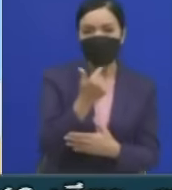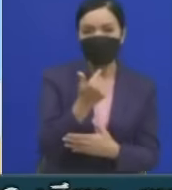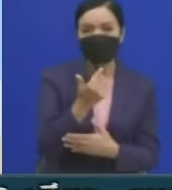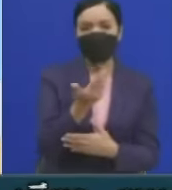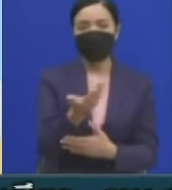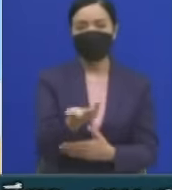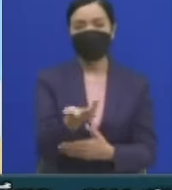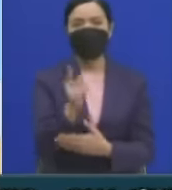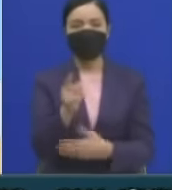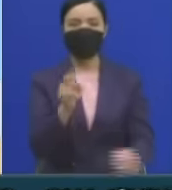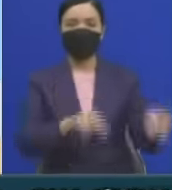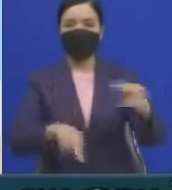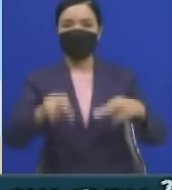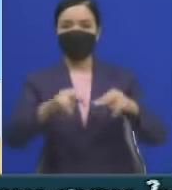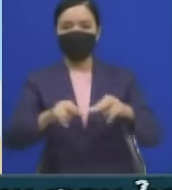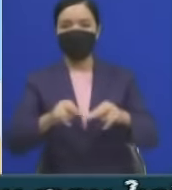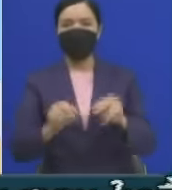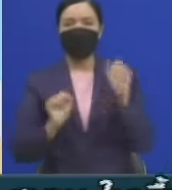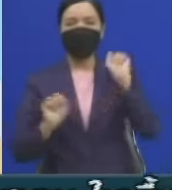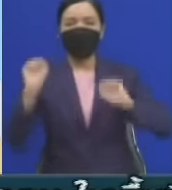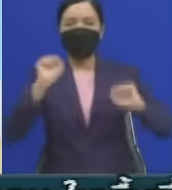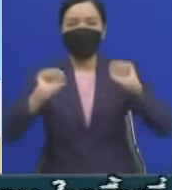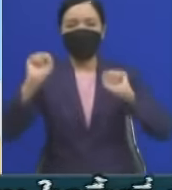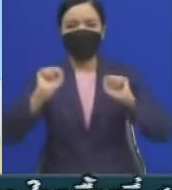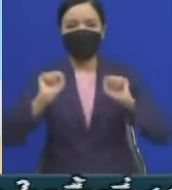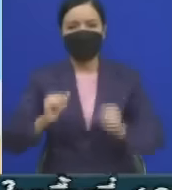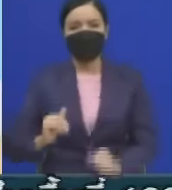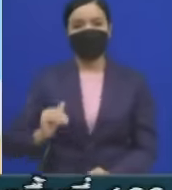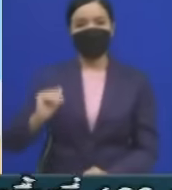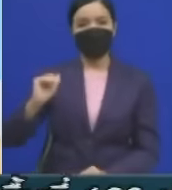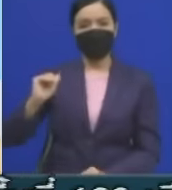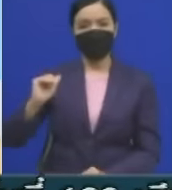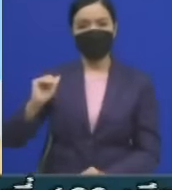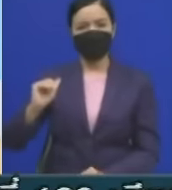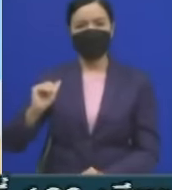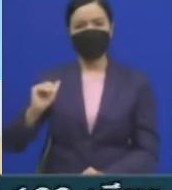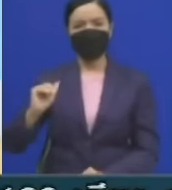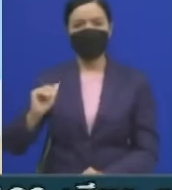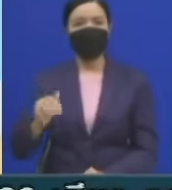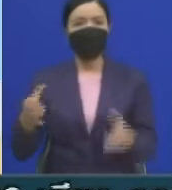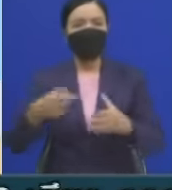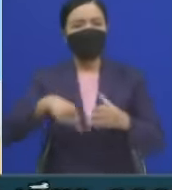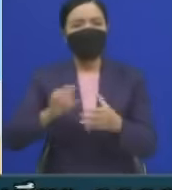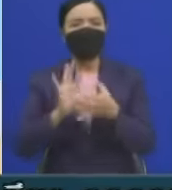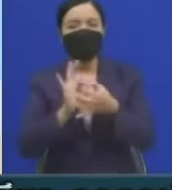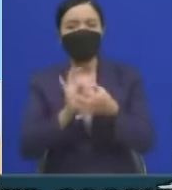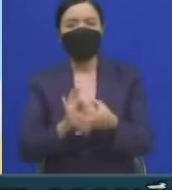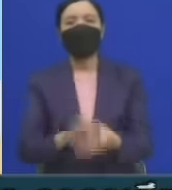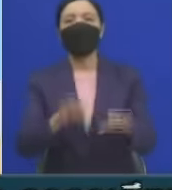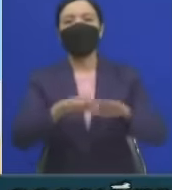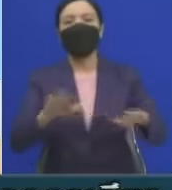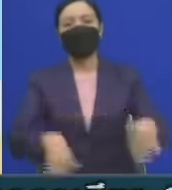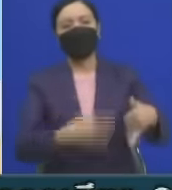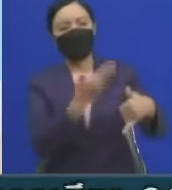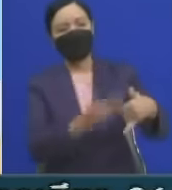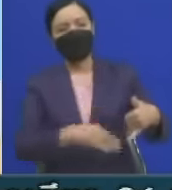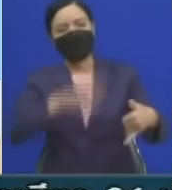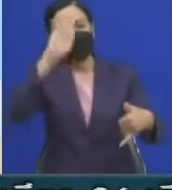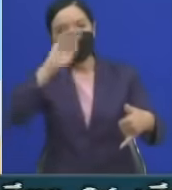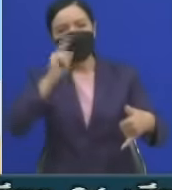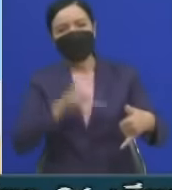ะครับที่ต้องดูแลเนี่ยเป็นทารกแรกเกิดกับเด็กโตเนี่ยกลุ่มที่เรากังวลครับคือกลุ่มที่น้องๆที่หนูๆที่มีโรคประ